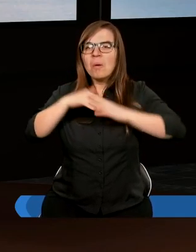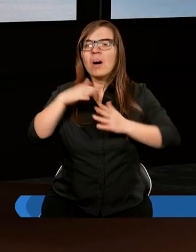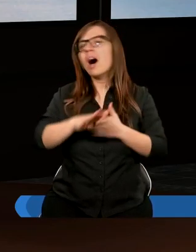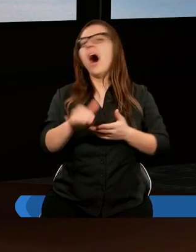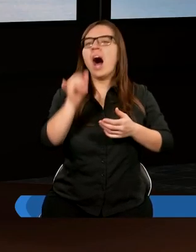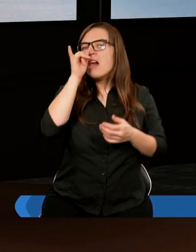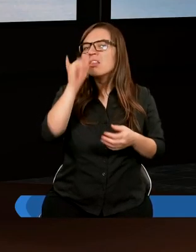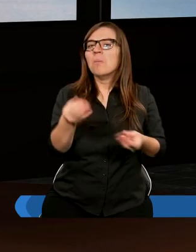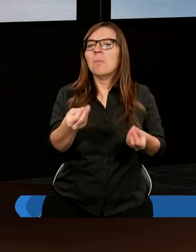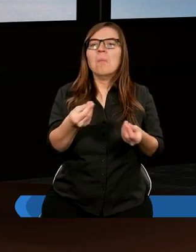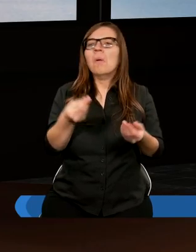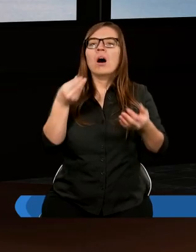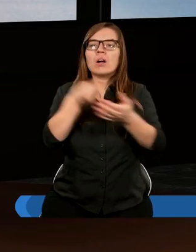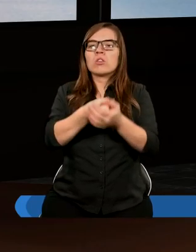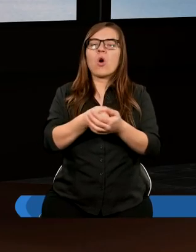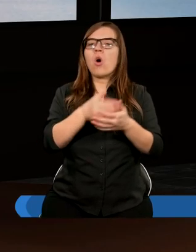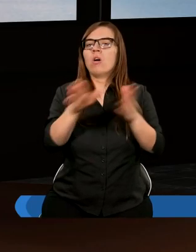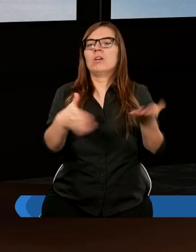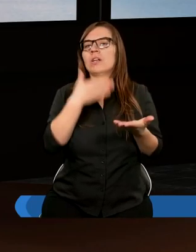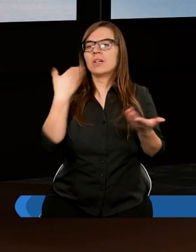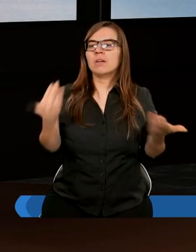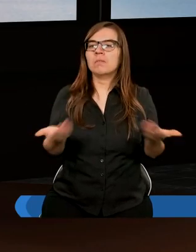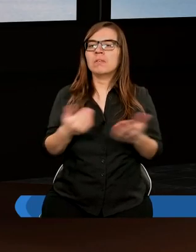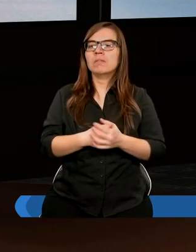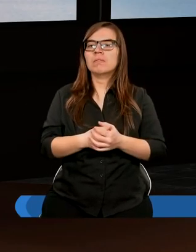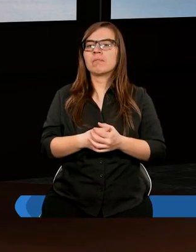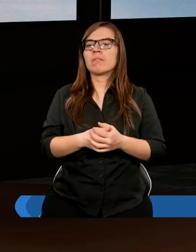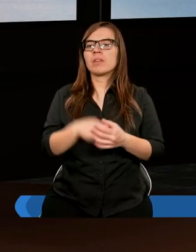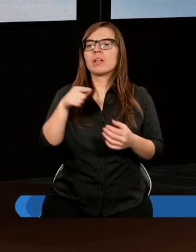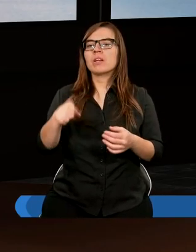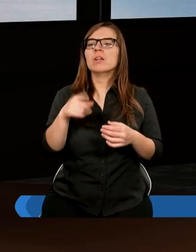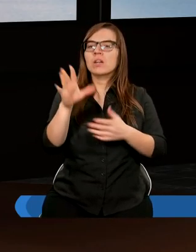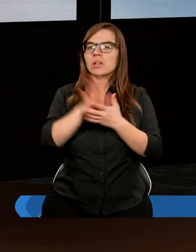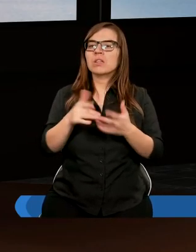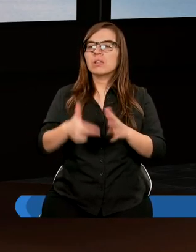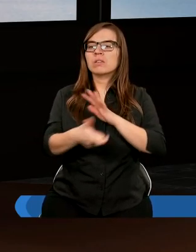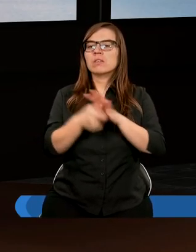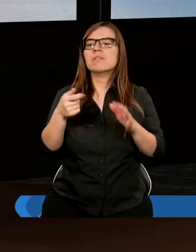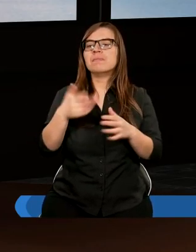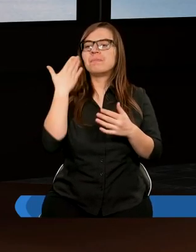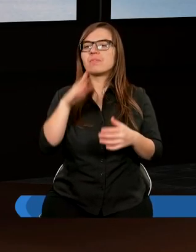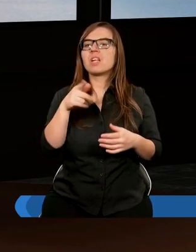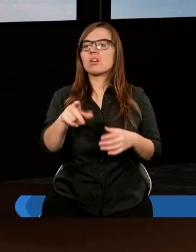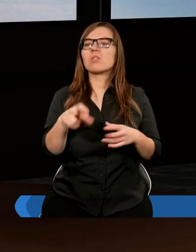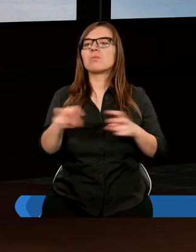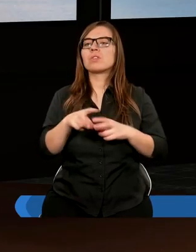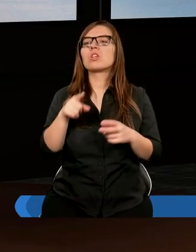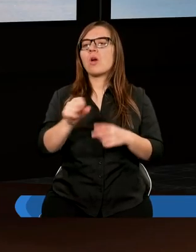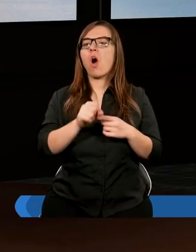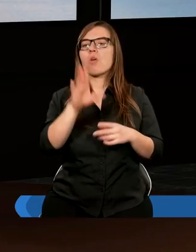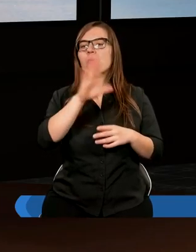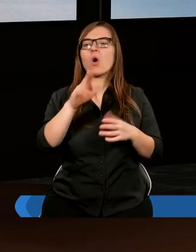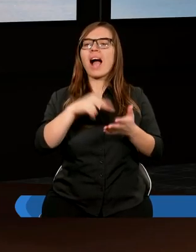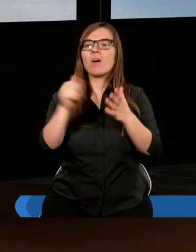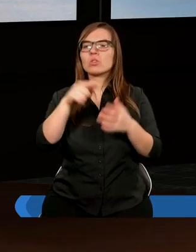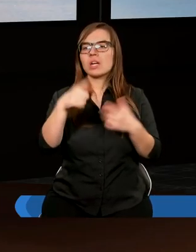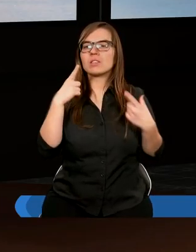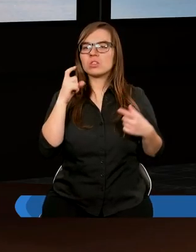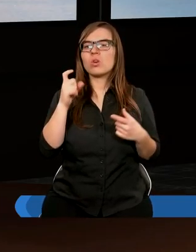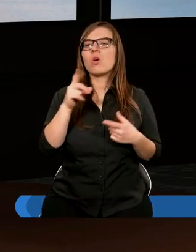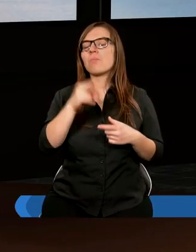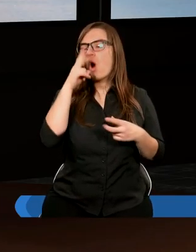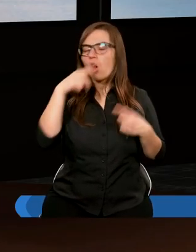a nie mógł dokończyć. Ja po przeczytaniu tego tekstu mogę tylko powiedzieć, jak bardzo ten świat od Boga odszedł, bo